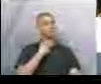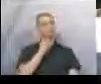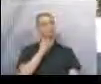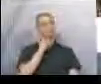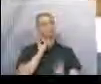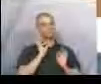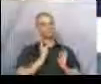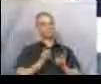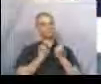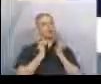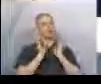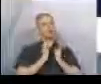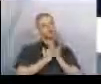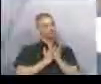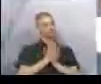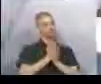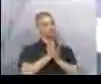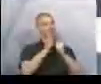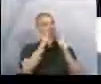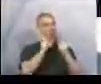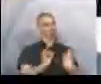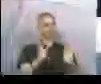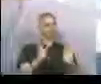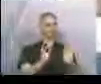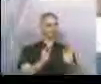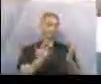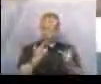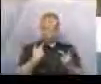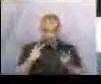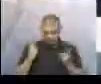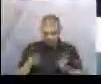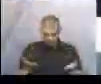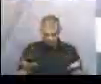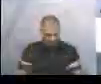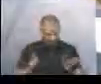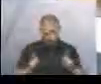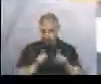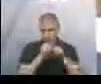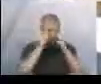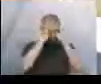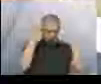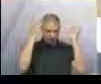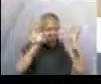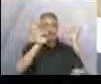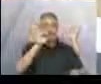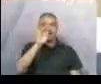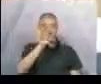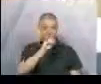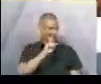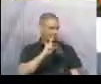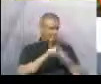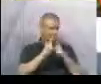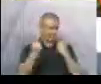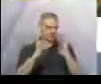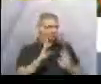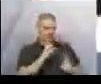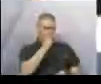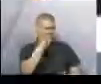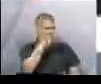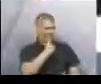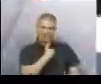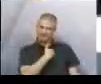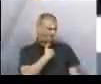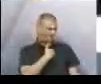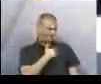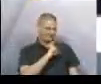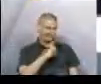מקורי ואותנטי ככל שאני יכול, לא פחות מחב"ד או מכל אחד אחר. לא, ערן, לא הבנת אותי נכון, נדמה